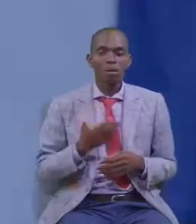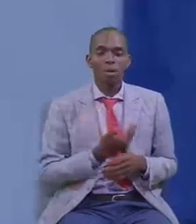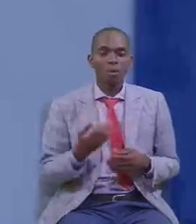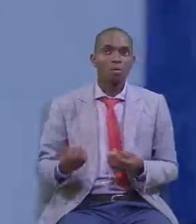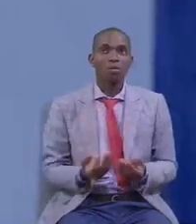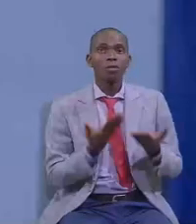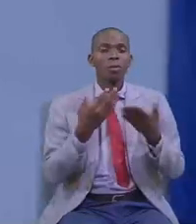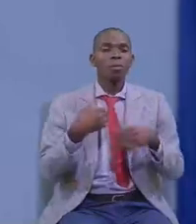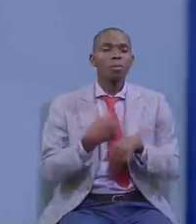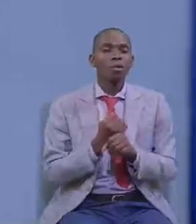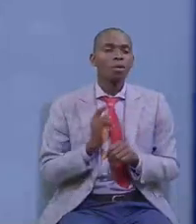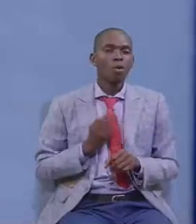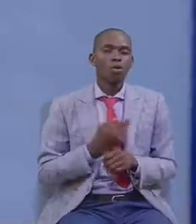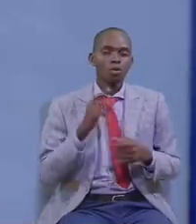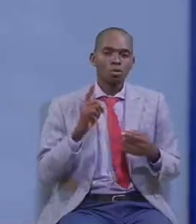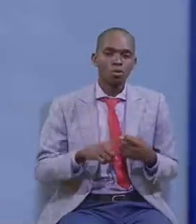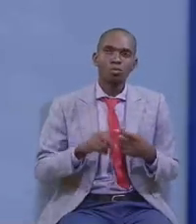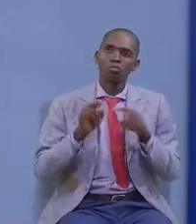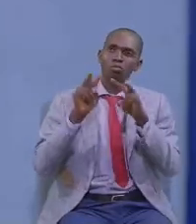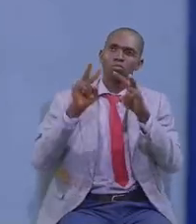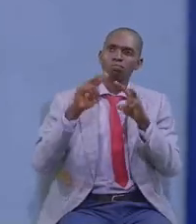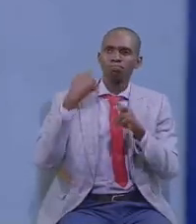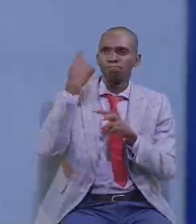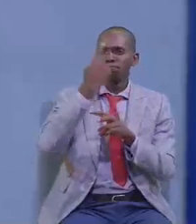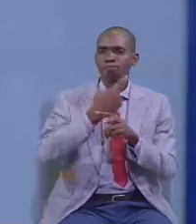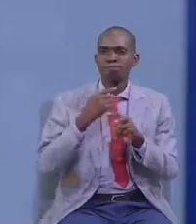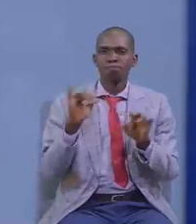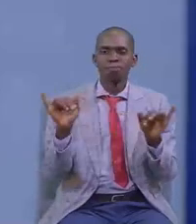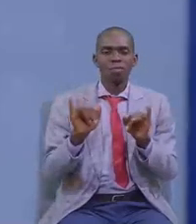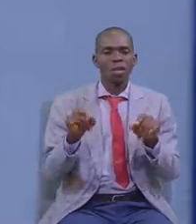Parce que nos sacrifices nous amènent à ressembler au Fils de Dieu.